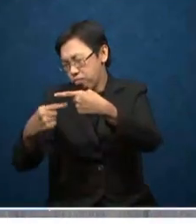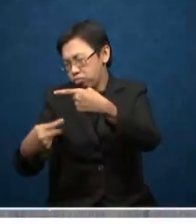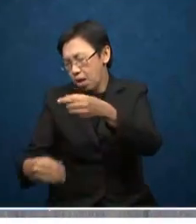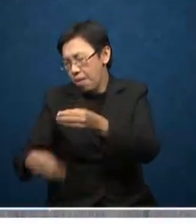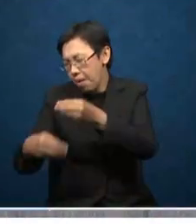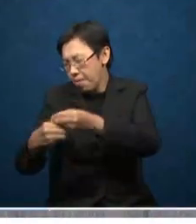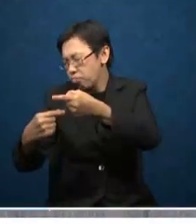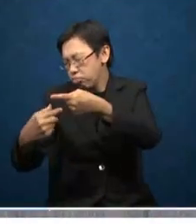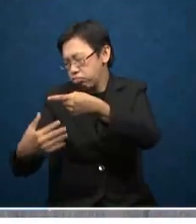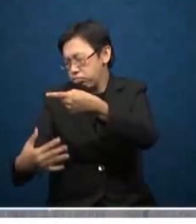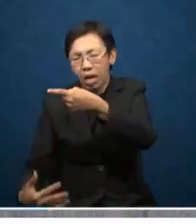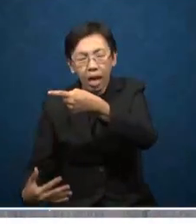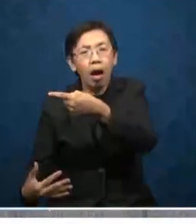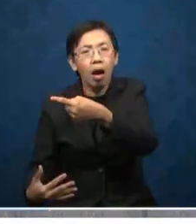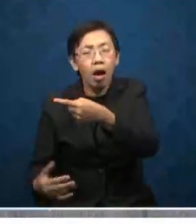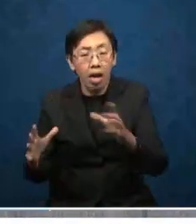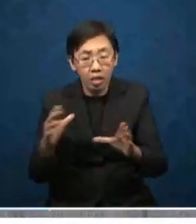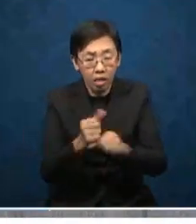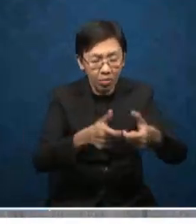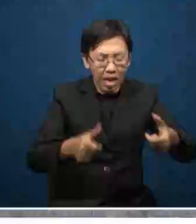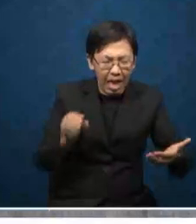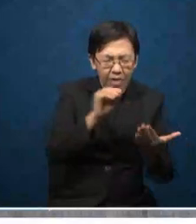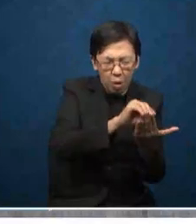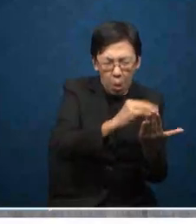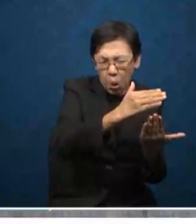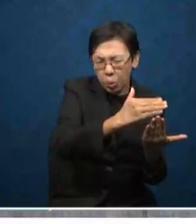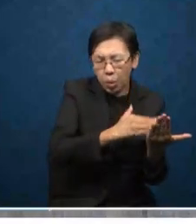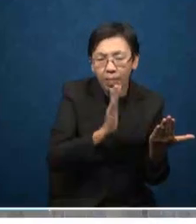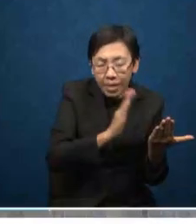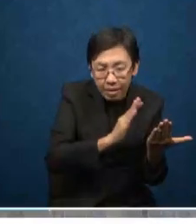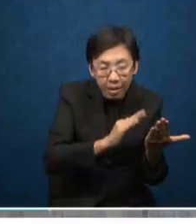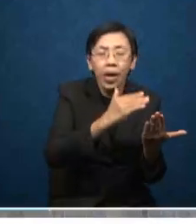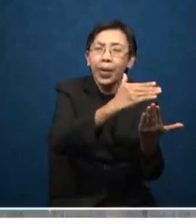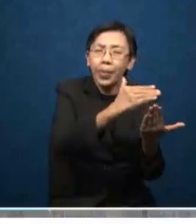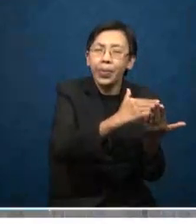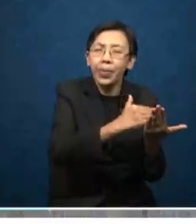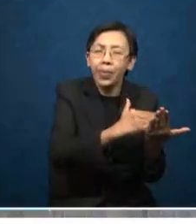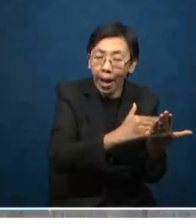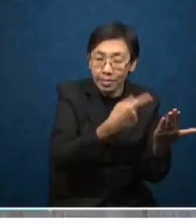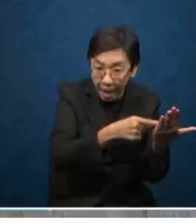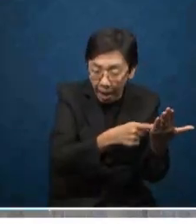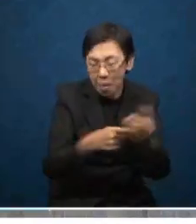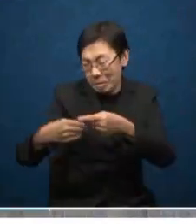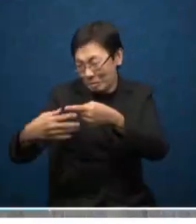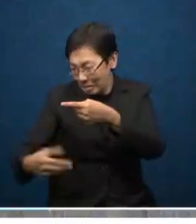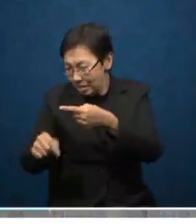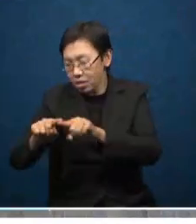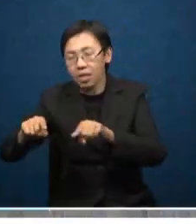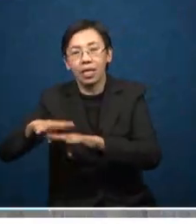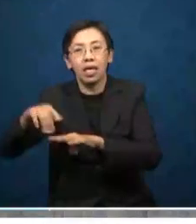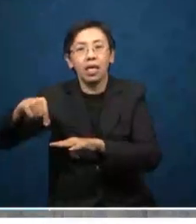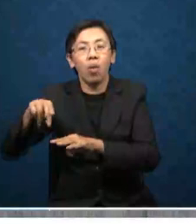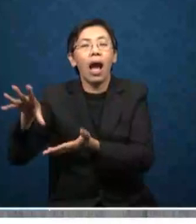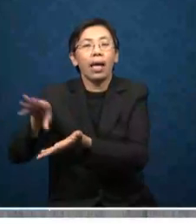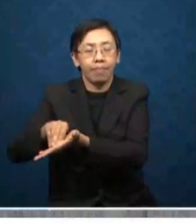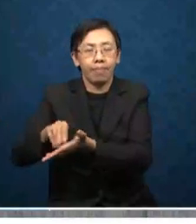ๆเรื่องเพิ่มขึ้นไปอีกโดยไม่จำเป็นต้องมาสรุปไว้ในหนังสือเล่มนี้ในประการที่ 3เรื่องที่